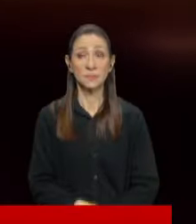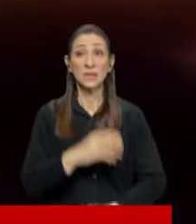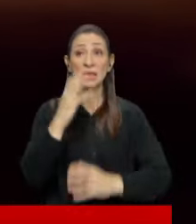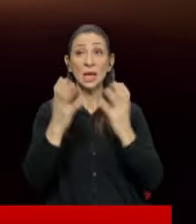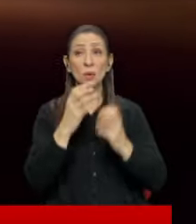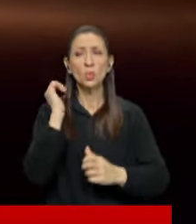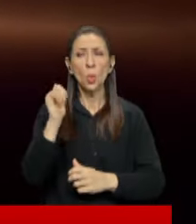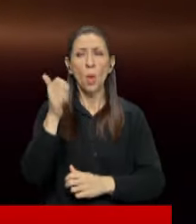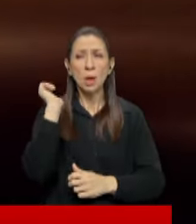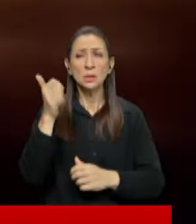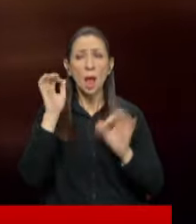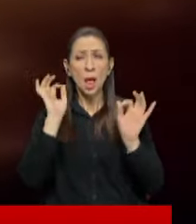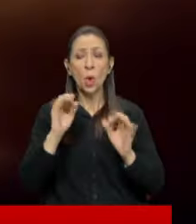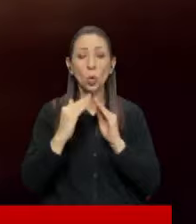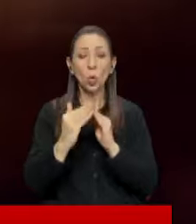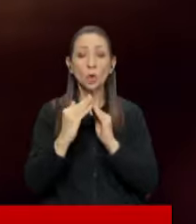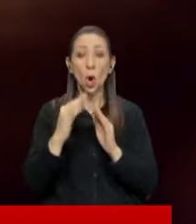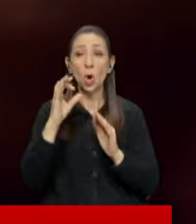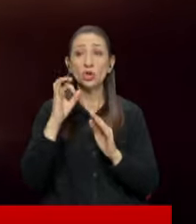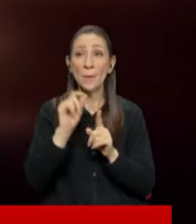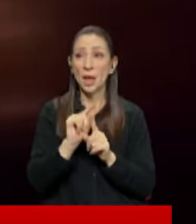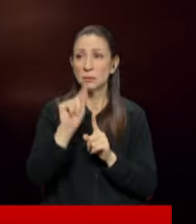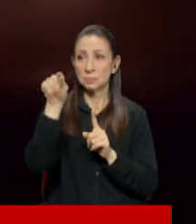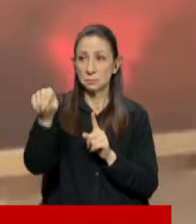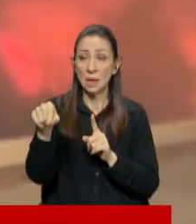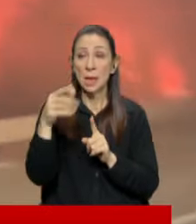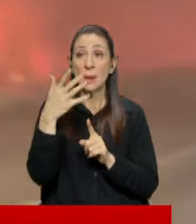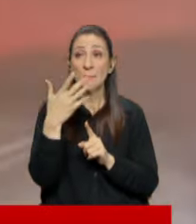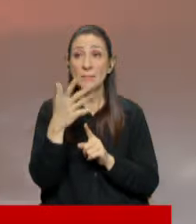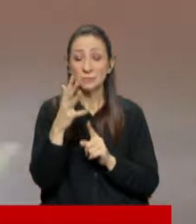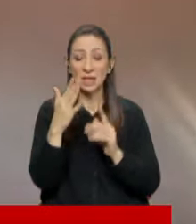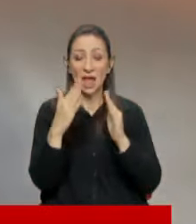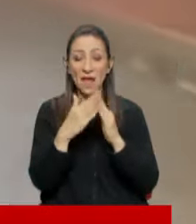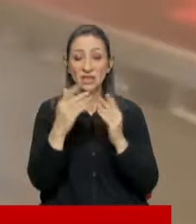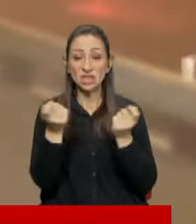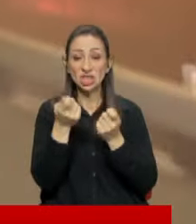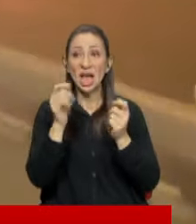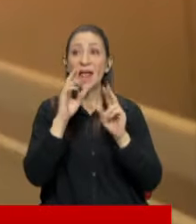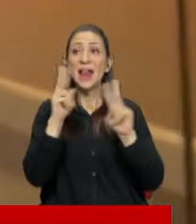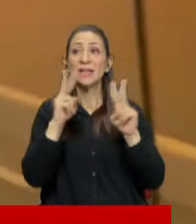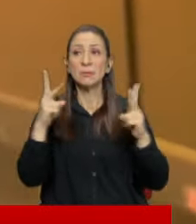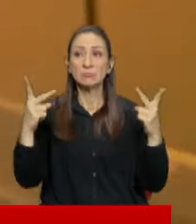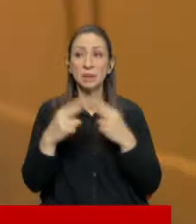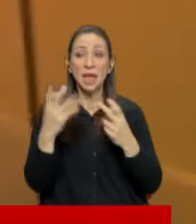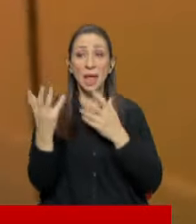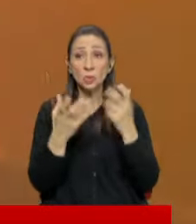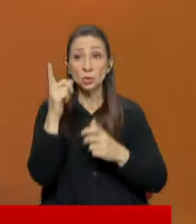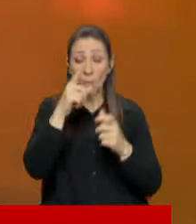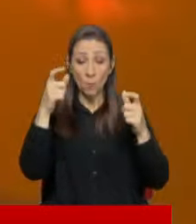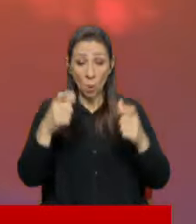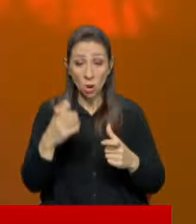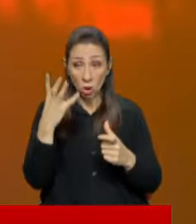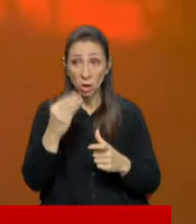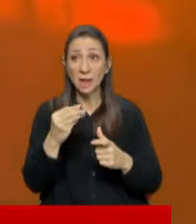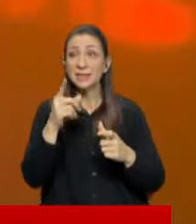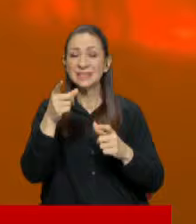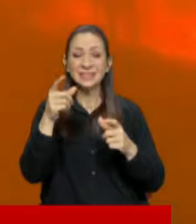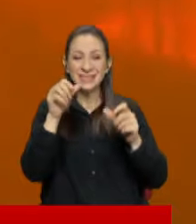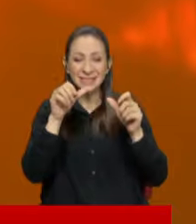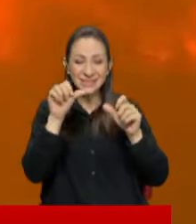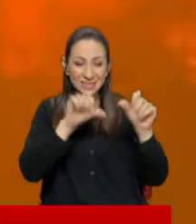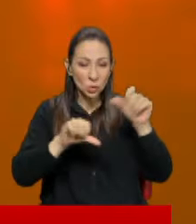Yangın günlerce sürdü. Komşu eyalet Oklahoma'ya da sıçradı. 5000 ev ve iş yeri elektriksiz kaldı. Yangın sebebiyle bölgede bulunan nükleer